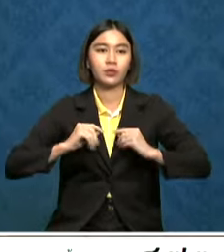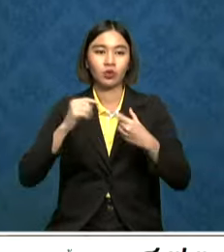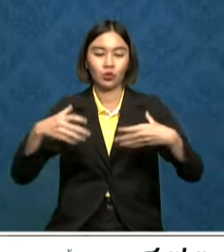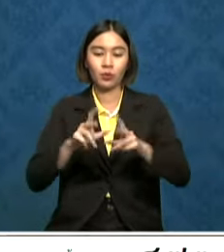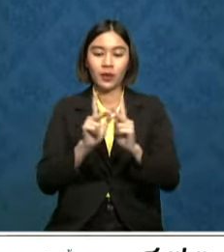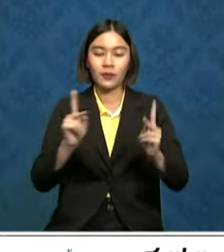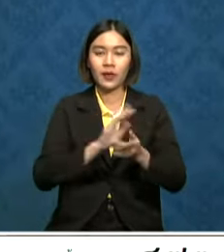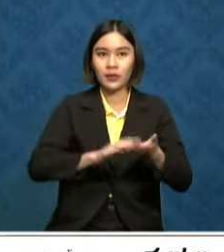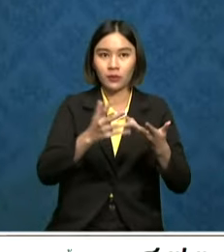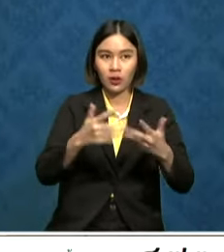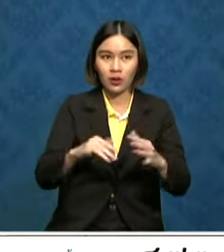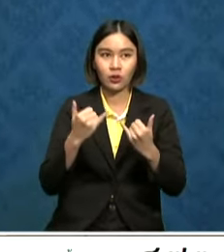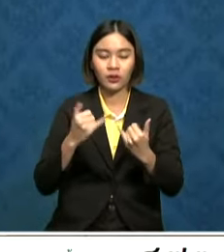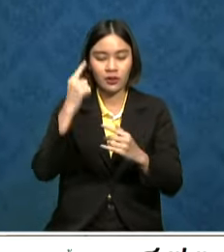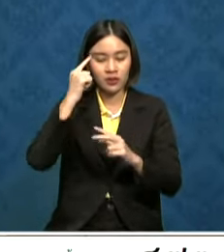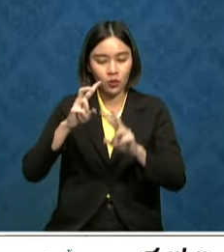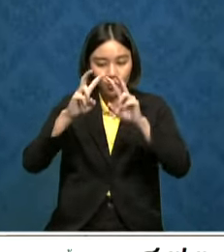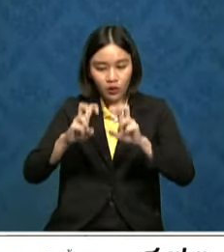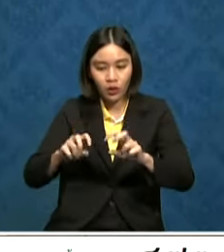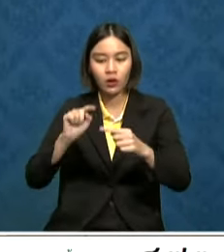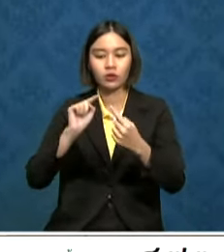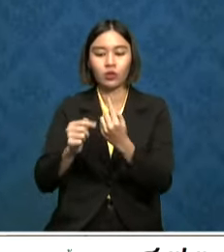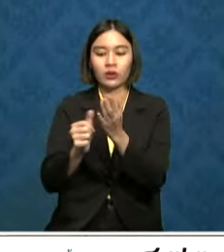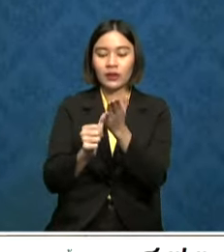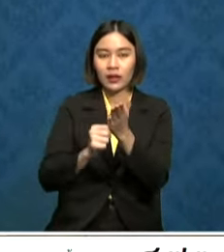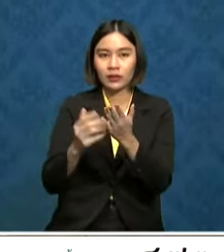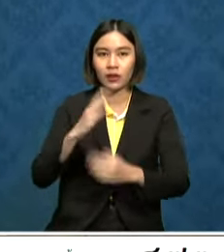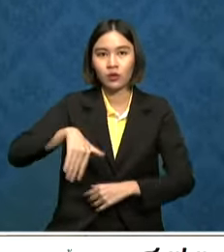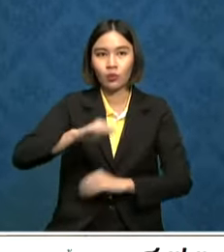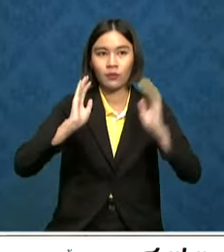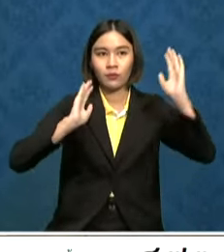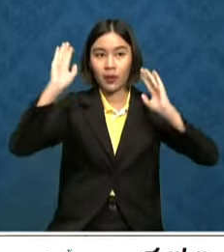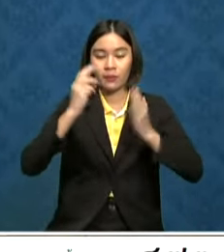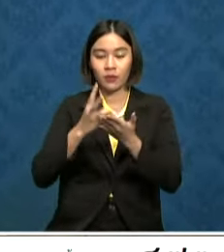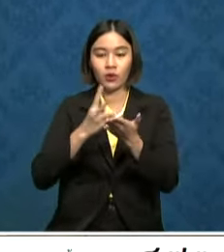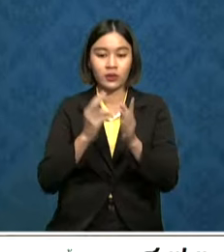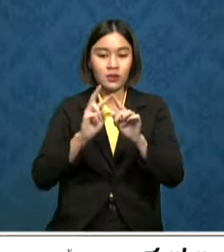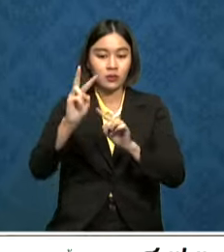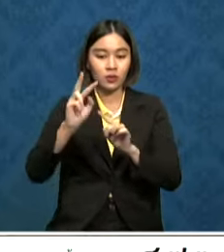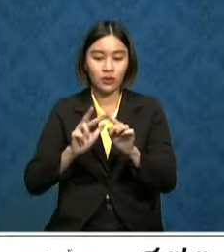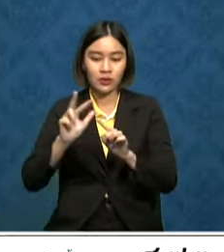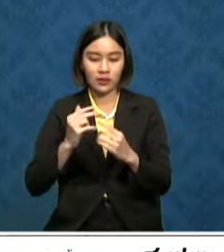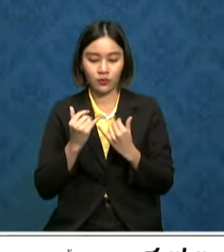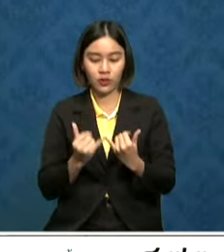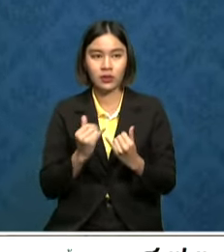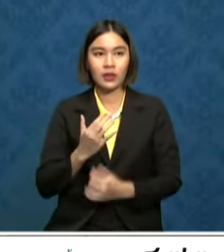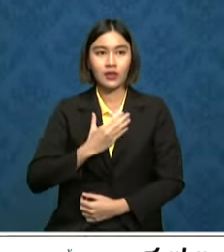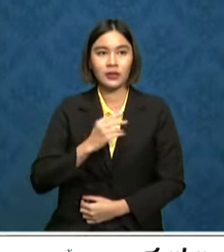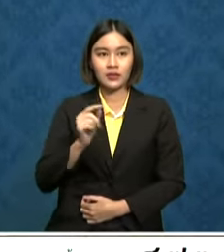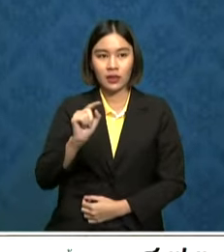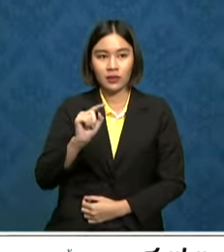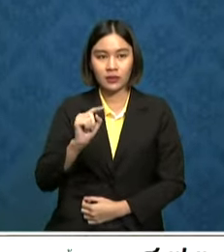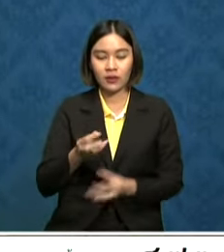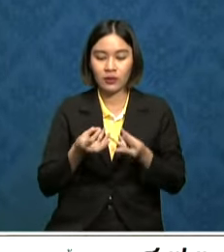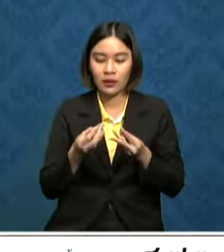ไปแล้วนะคะจนตกผลึกมาเป็นการแก้ไขแล้วเราจะได้ร่วมโหวตกันในวาระ 2และวาระ 3ในวันนี้ซึ่งดิฉันคงไม่ขอ